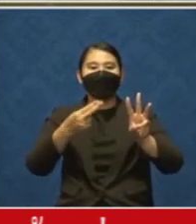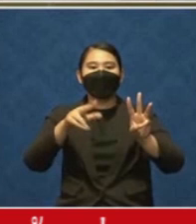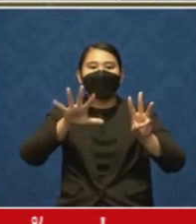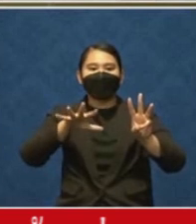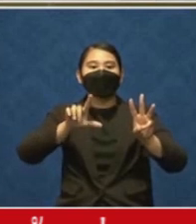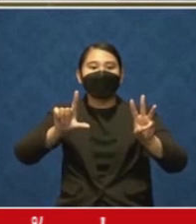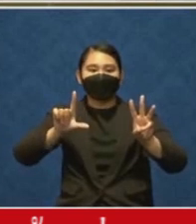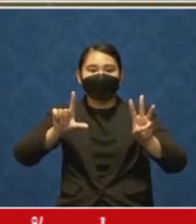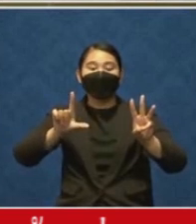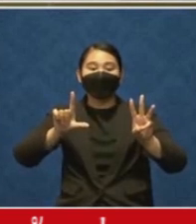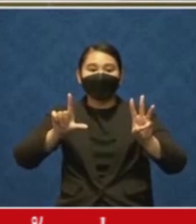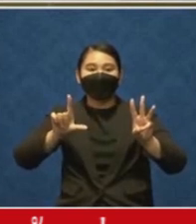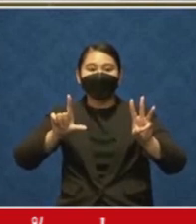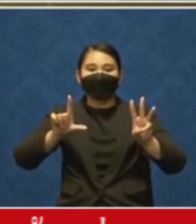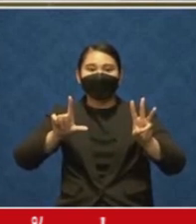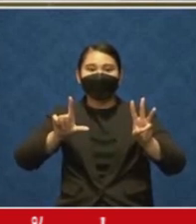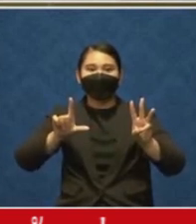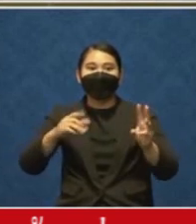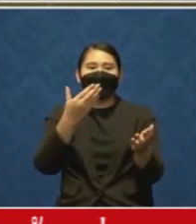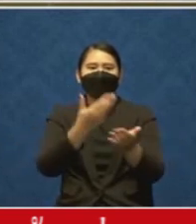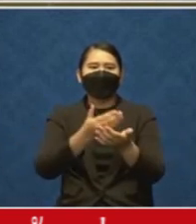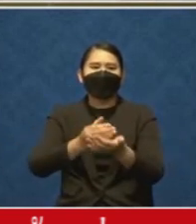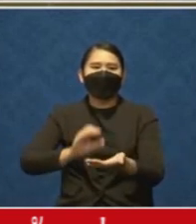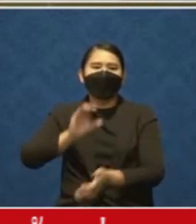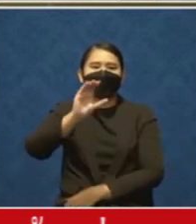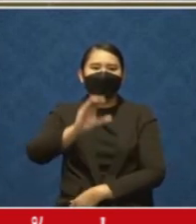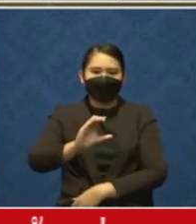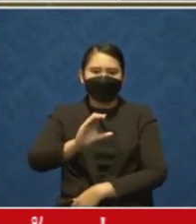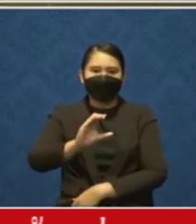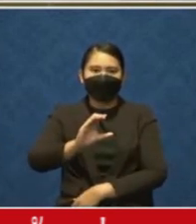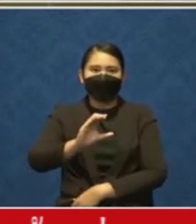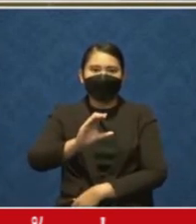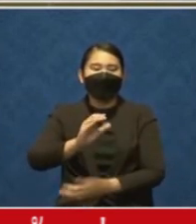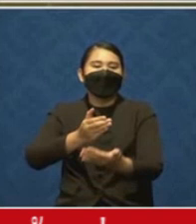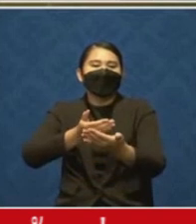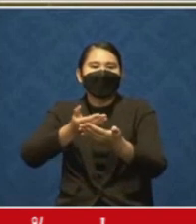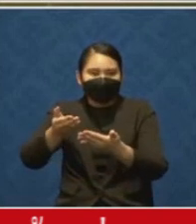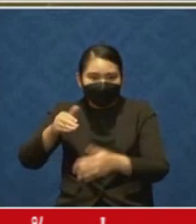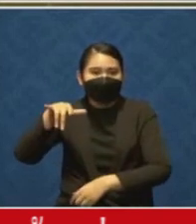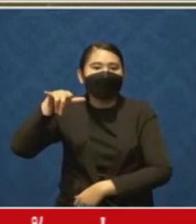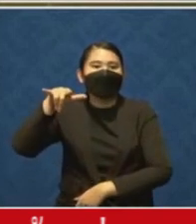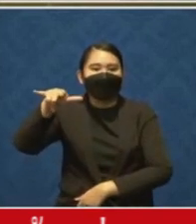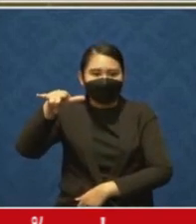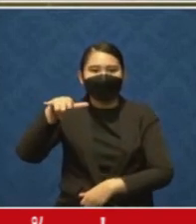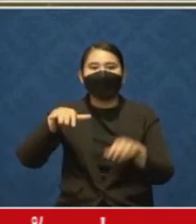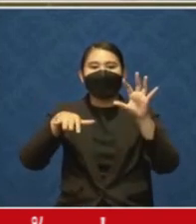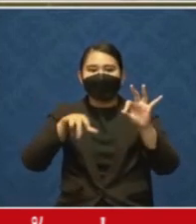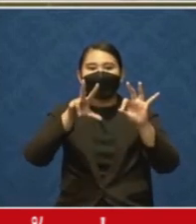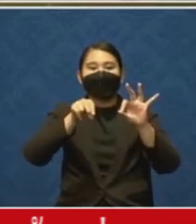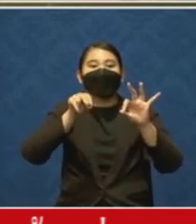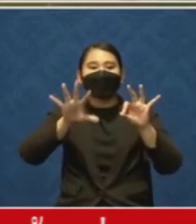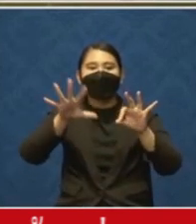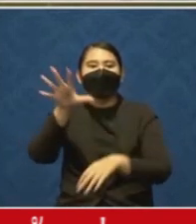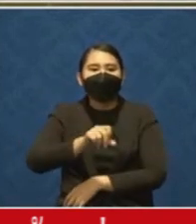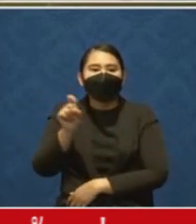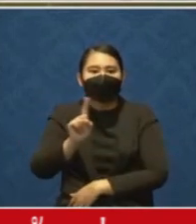695,000 ล้านบาทท่านประธานครับเงินลงทุนนะครับที่จะมาซื้อเครื่องบินรบทางยุทธศาสตร์ F-35 เนี่ย